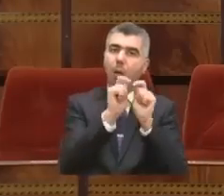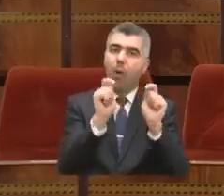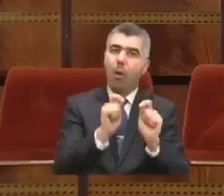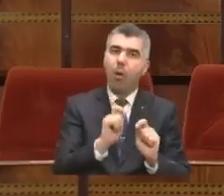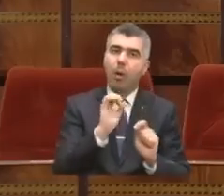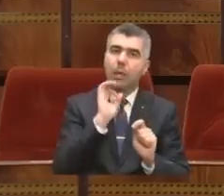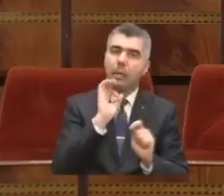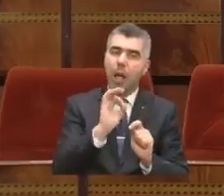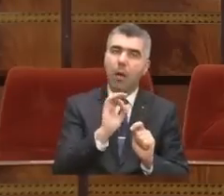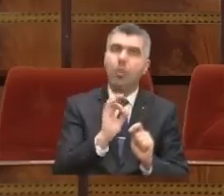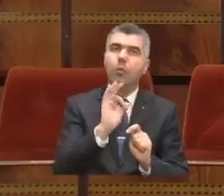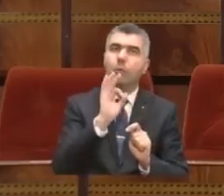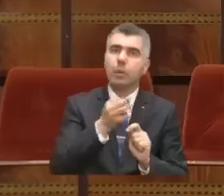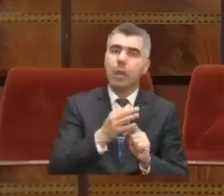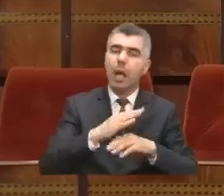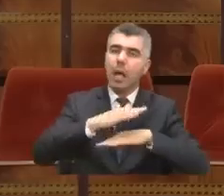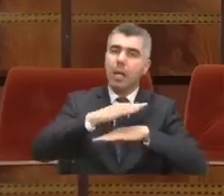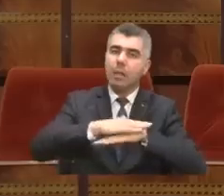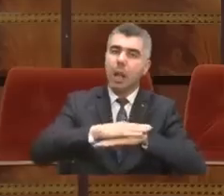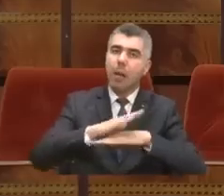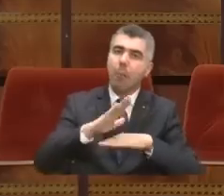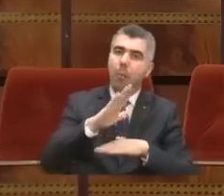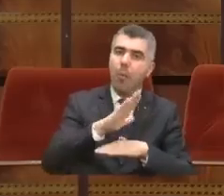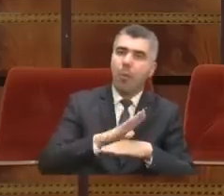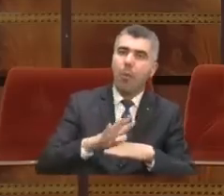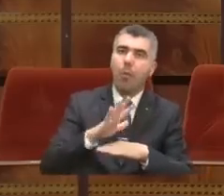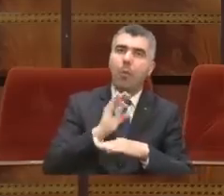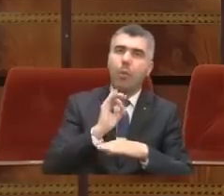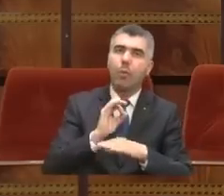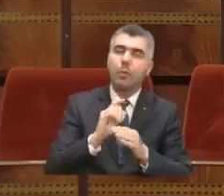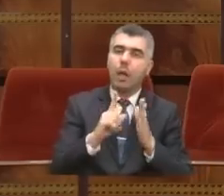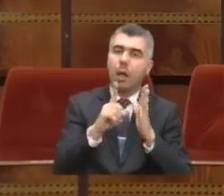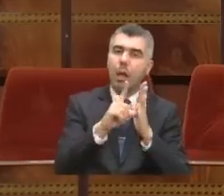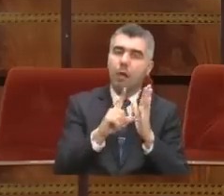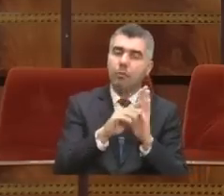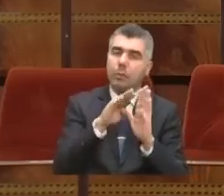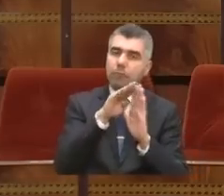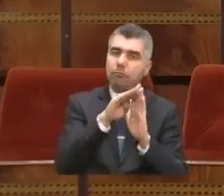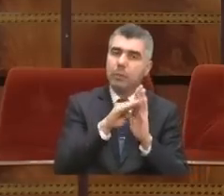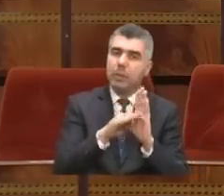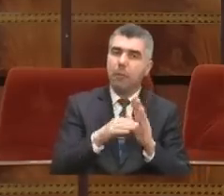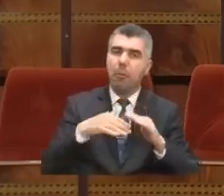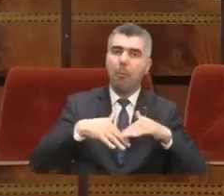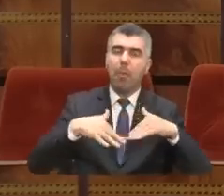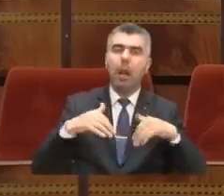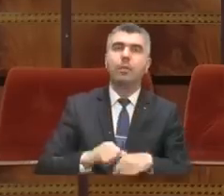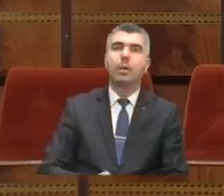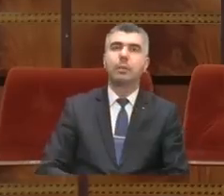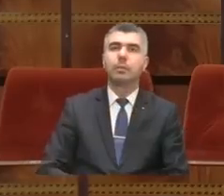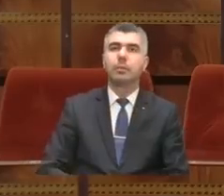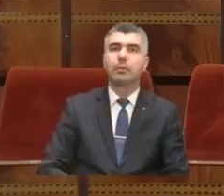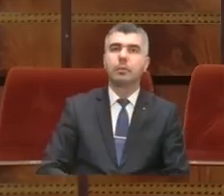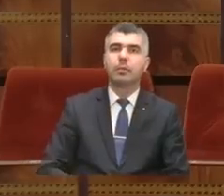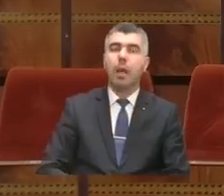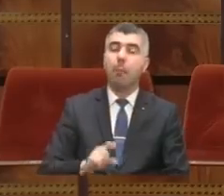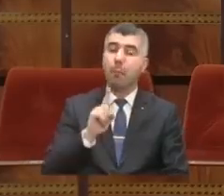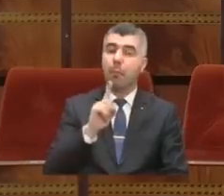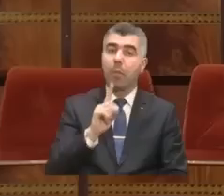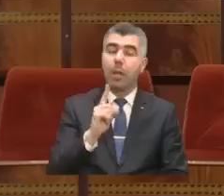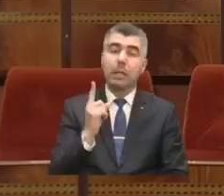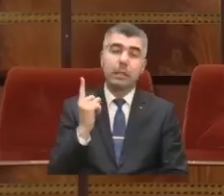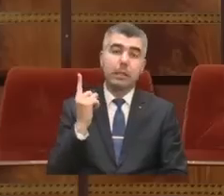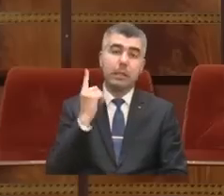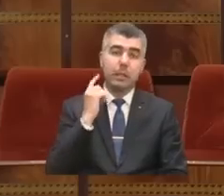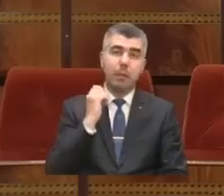ترونه مناسبا في احترام تام للنظام الداخلي لمجلسنا هذا. لكن أن نسمع في